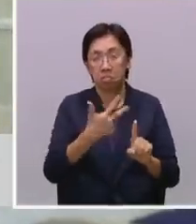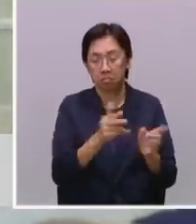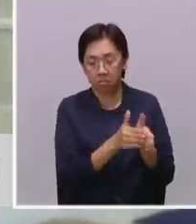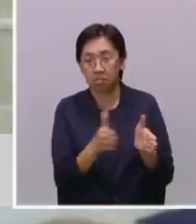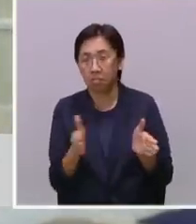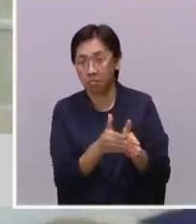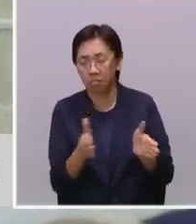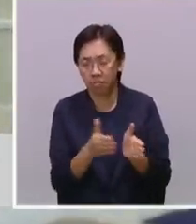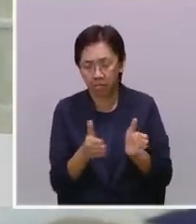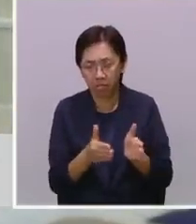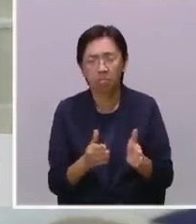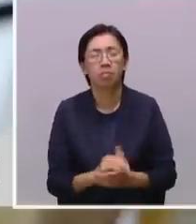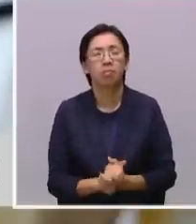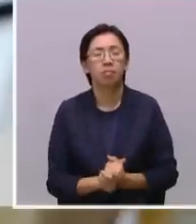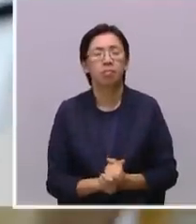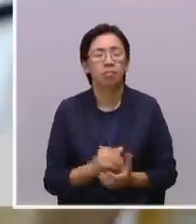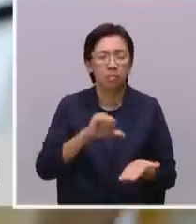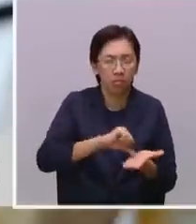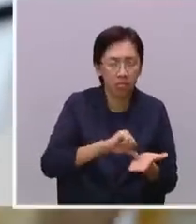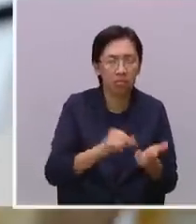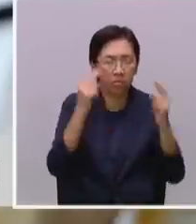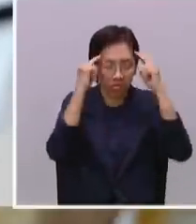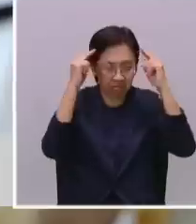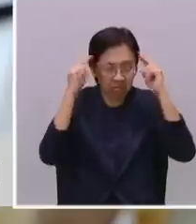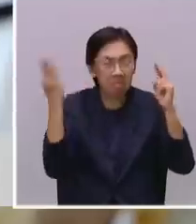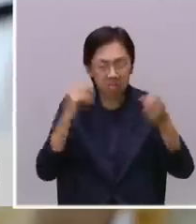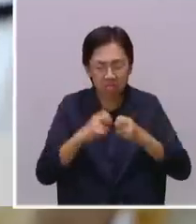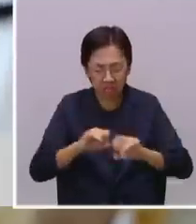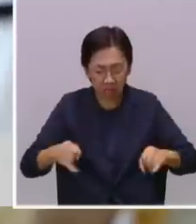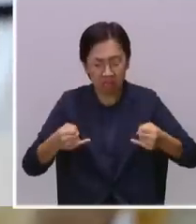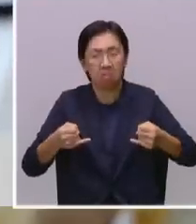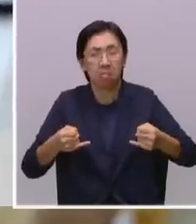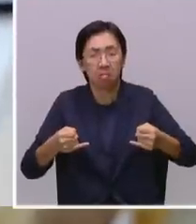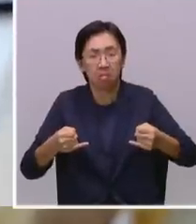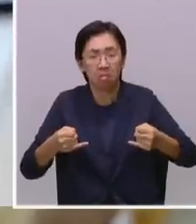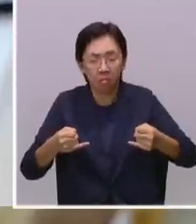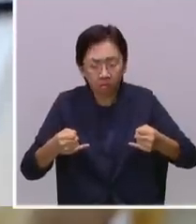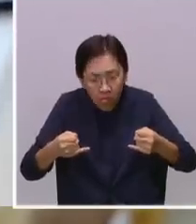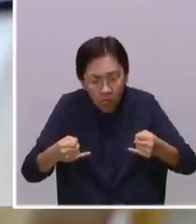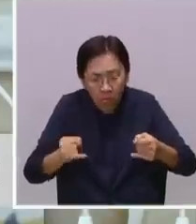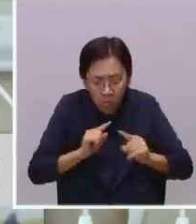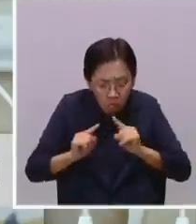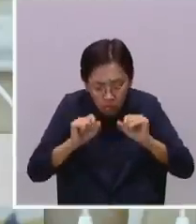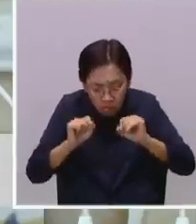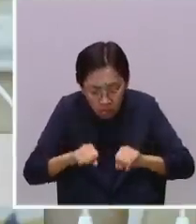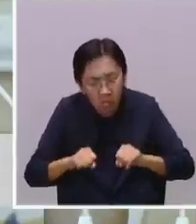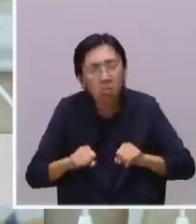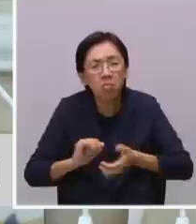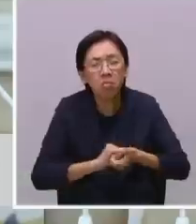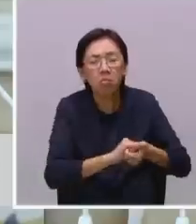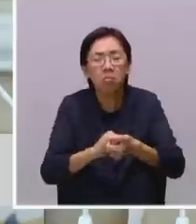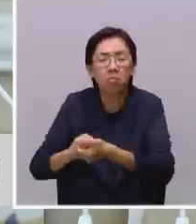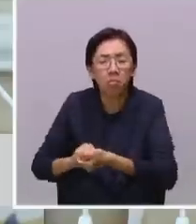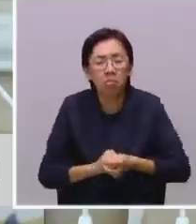มาซาอุดิอาระเบียกับอิหร่าน 2ชาติที่เป็นศัตรูกันในโลกอาหรับกลับบรรลุข้อตกลงทั้งประวัติศาสตร์ในการ